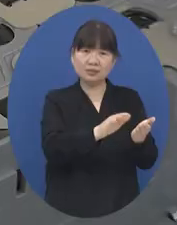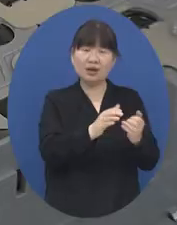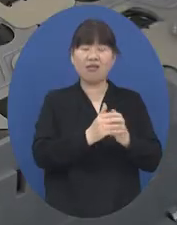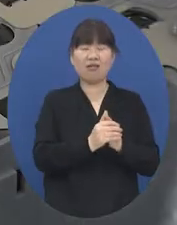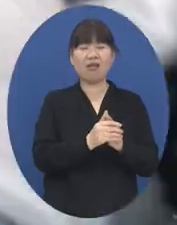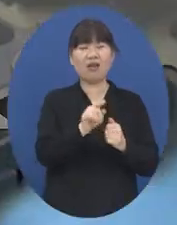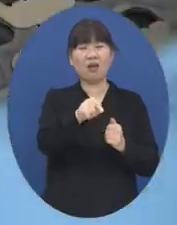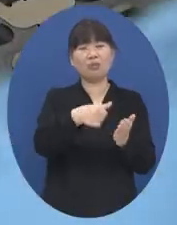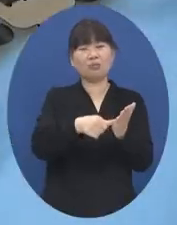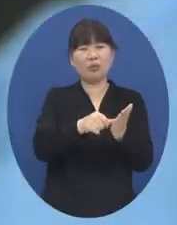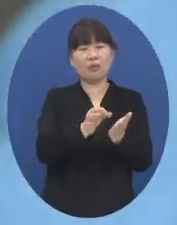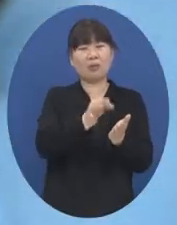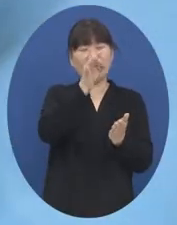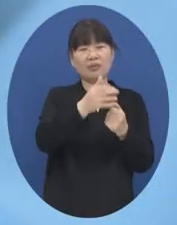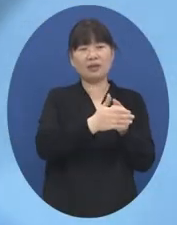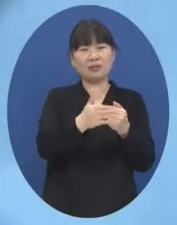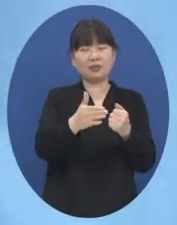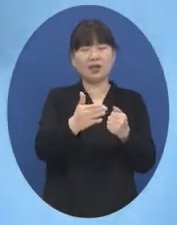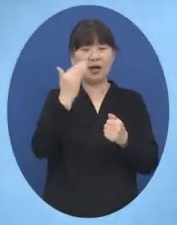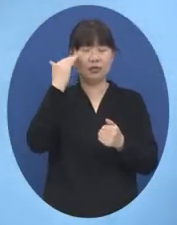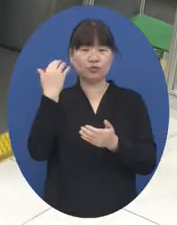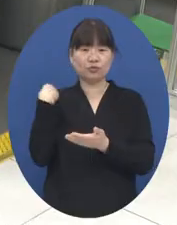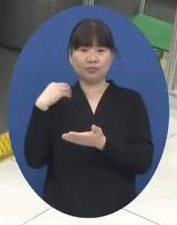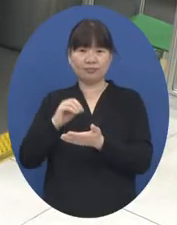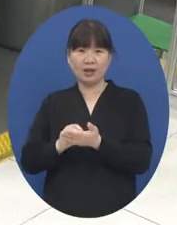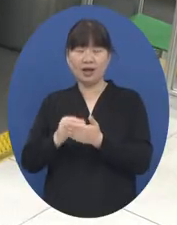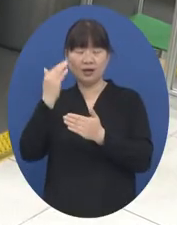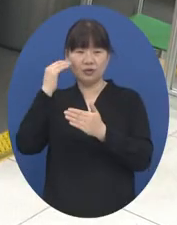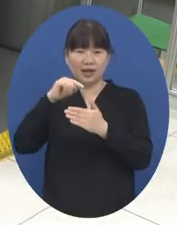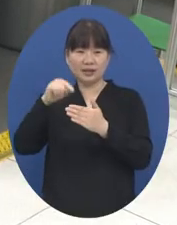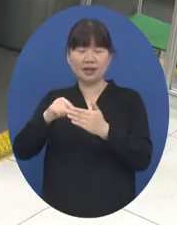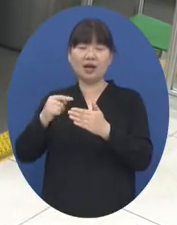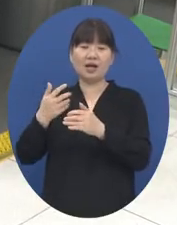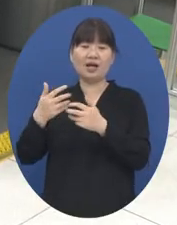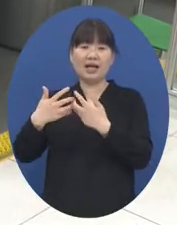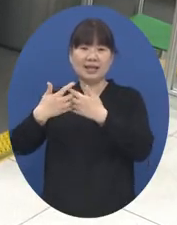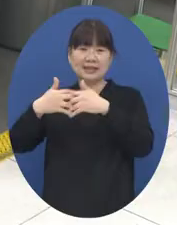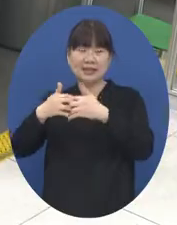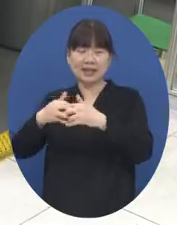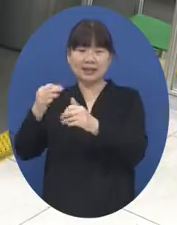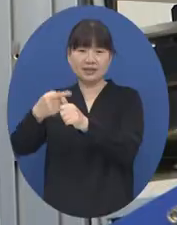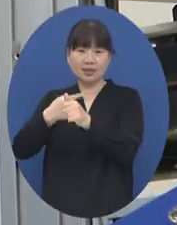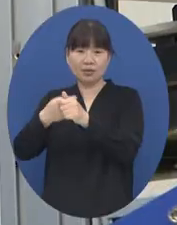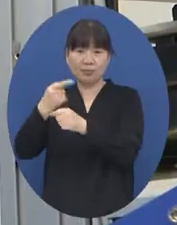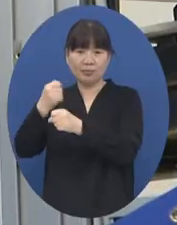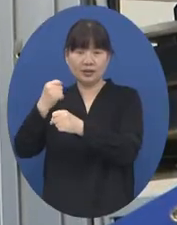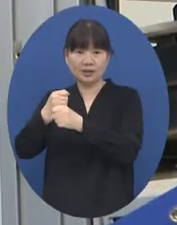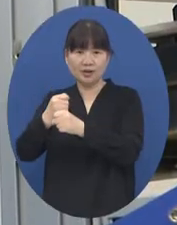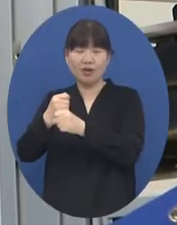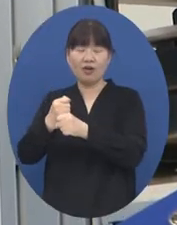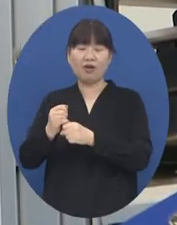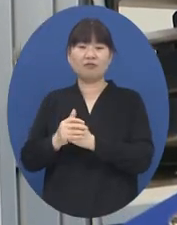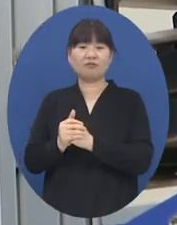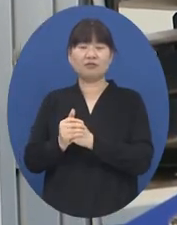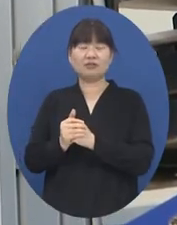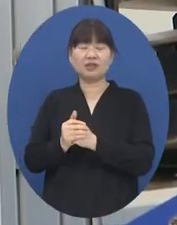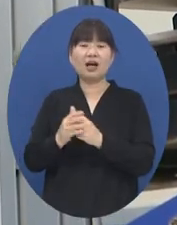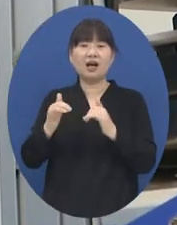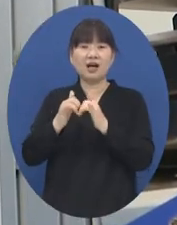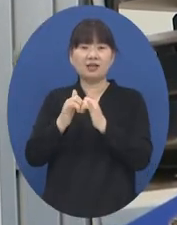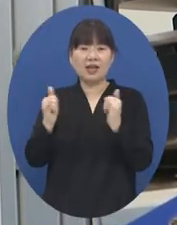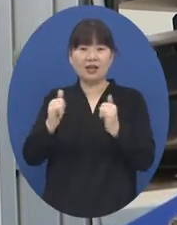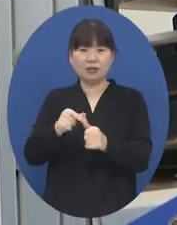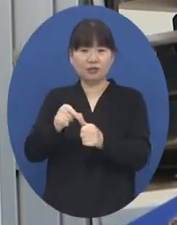복귀를 결심했습니다. 국내에선 자동화 설비를 갖춰 경쟁력을 키워가면서 신규 직원 고용도 대규모로